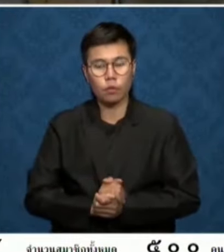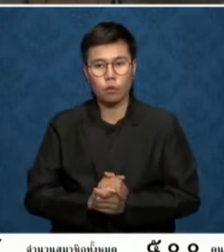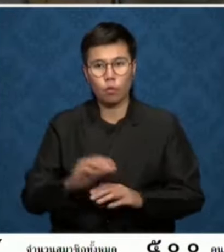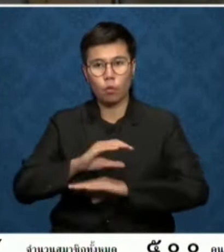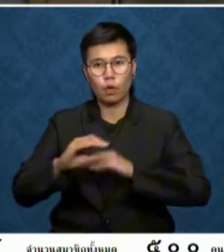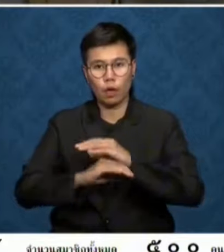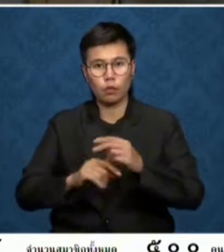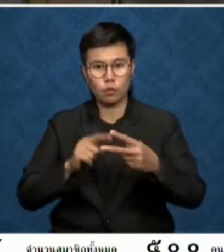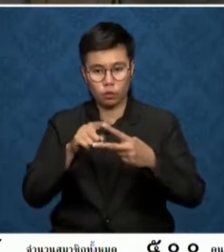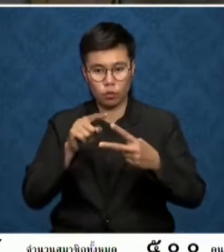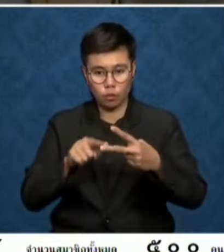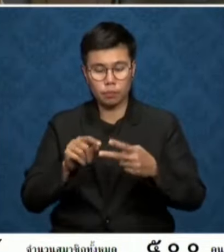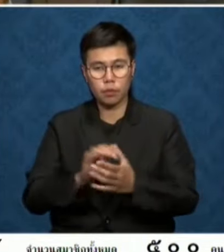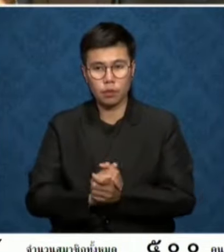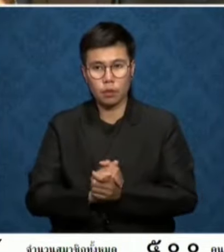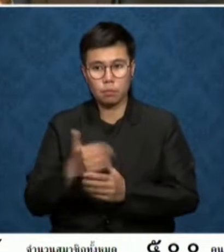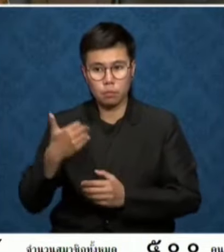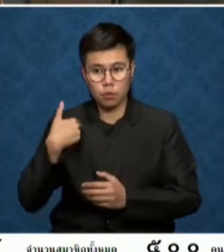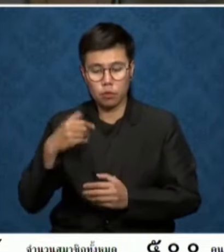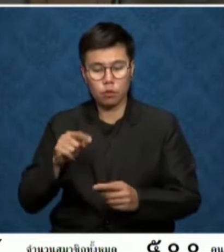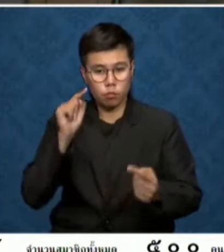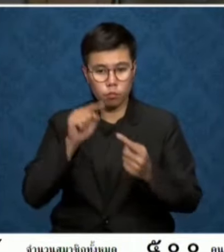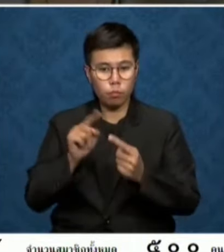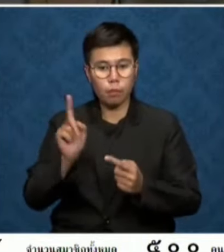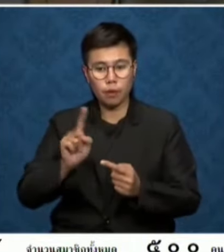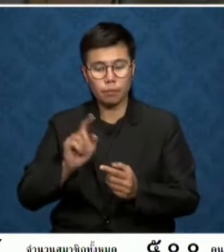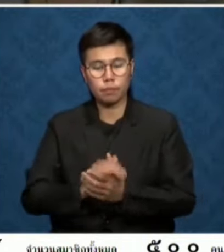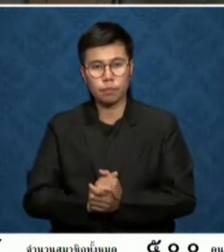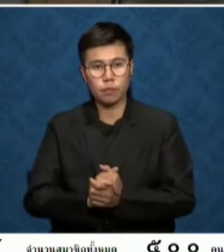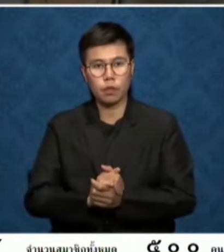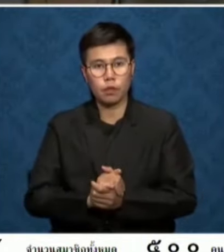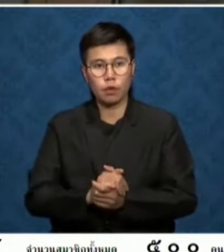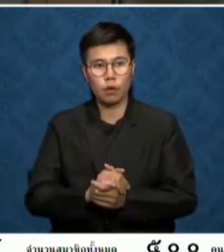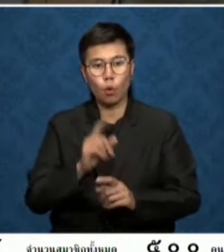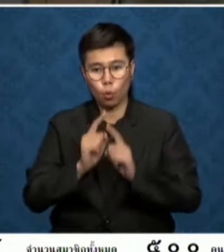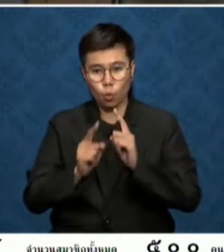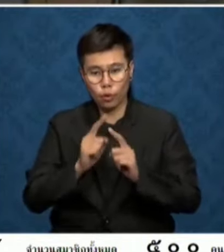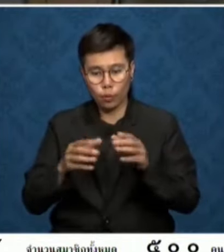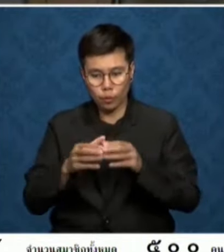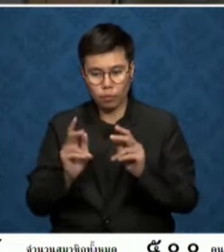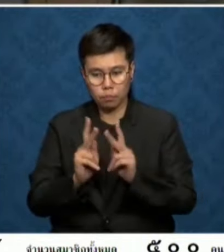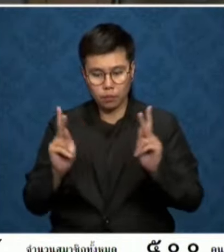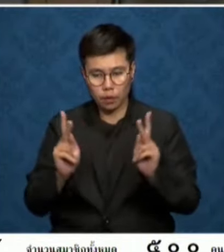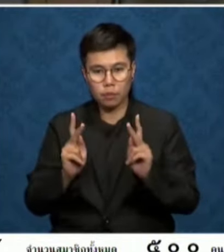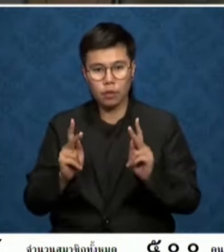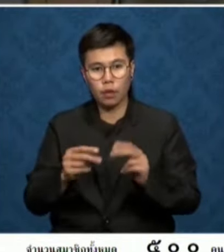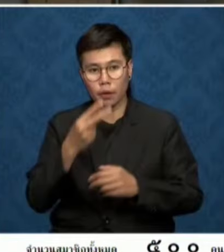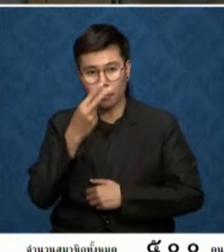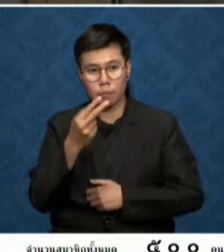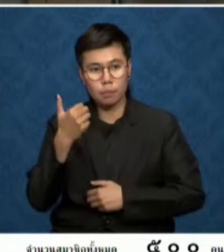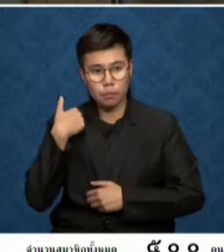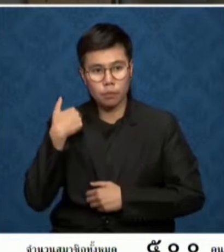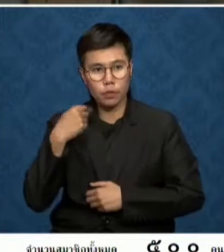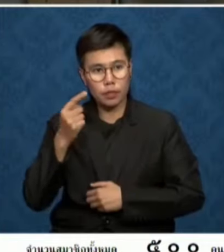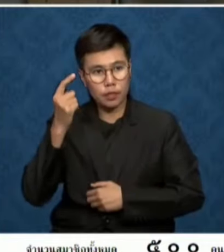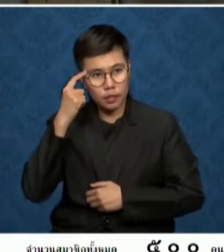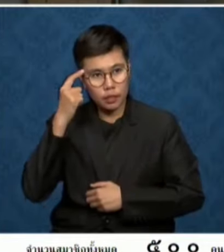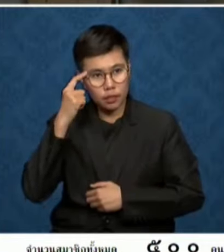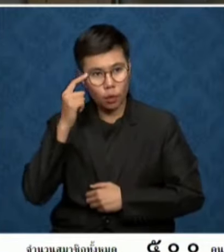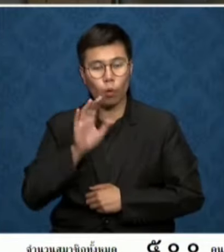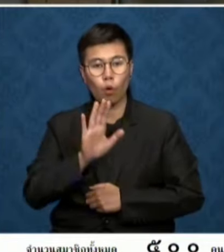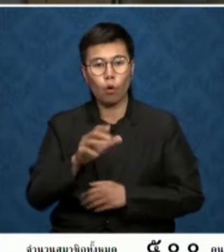นี้ที่มาที่ไปเป็นยังไงนะครับพอเราเข้าไปคุยกับในชั้นกรรมาธิการครับจะเห็นว่าเมื่อมีความเห็นของ